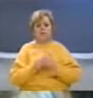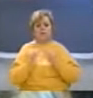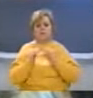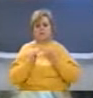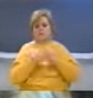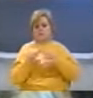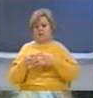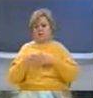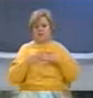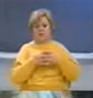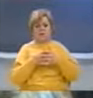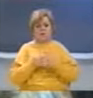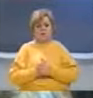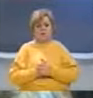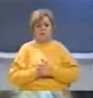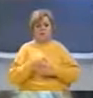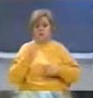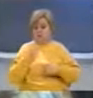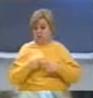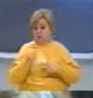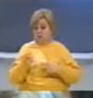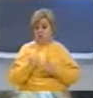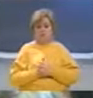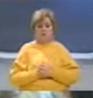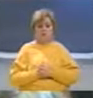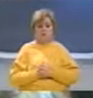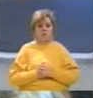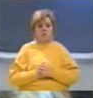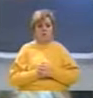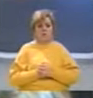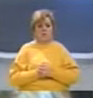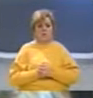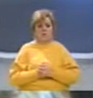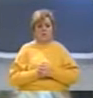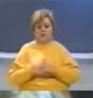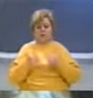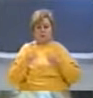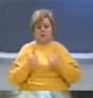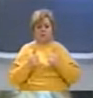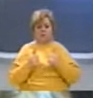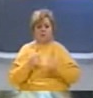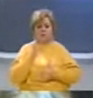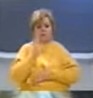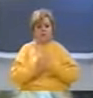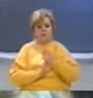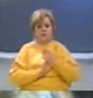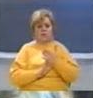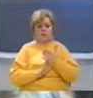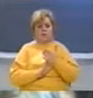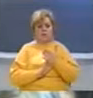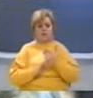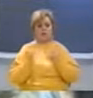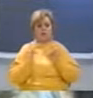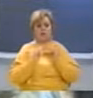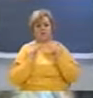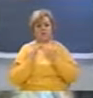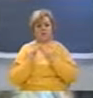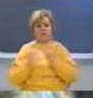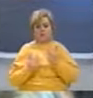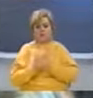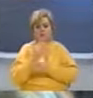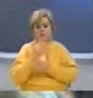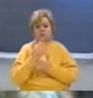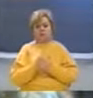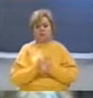etnike. Dhe sikur kjo nuk mjaftoi, dhe tani si duket po fillon një epokë e kompromiseve të reja